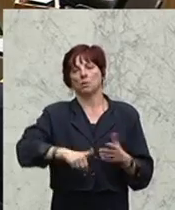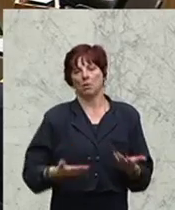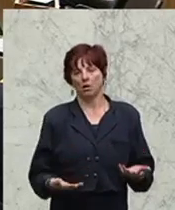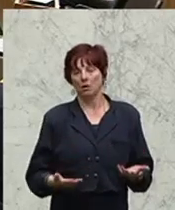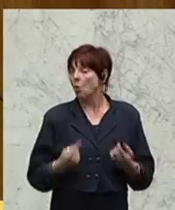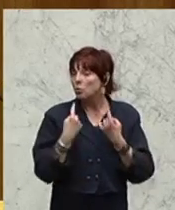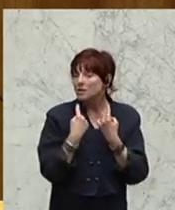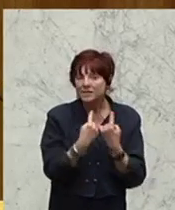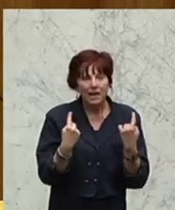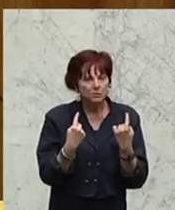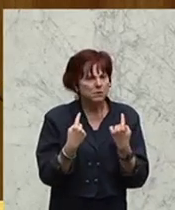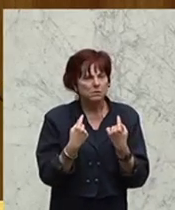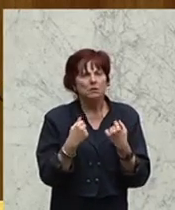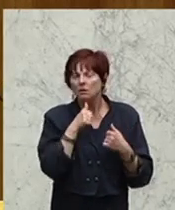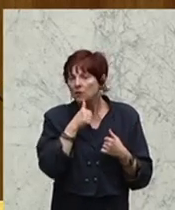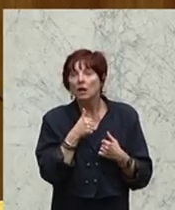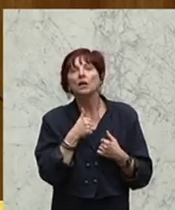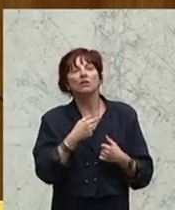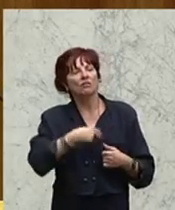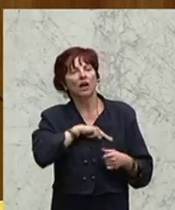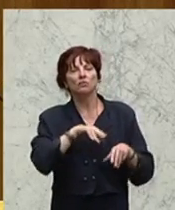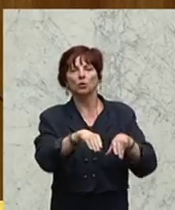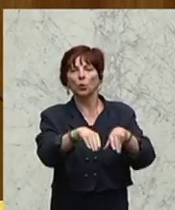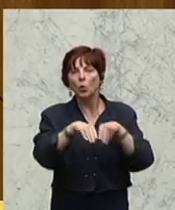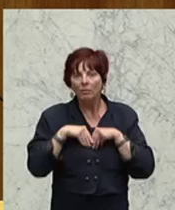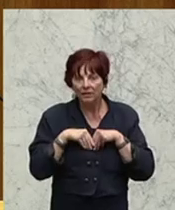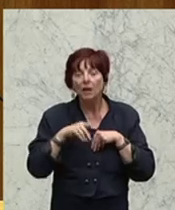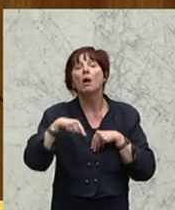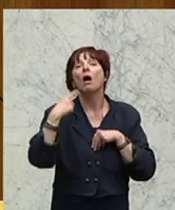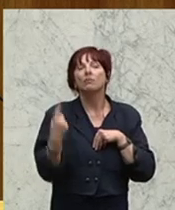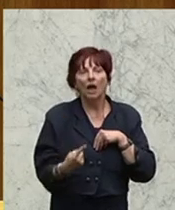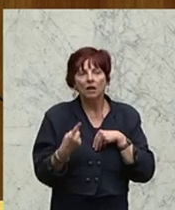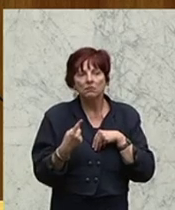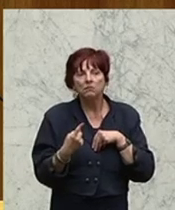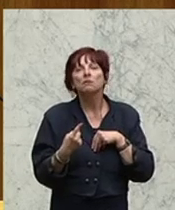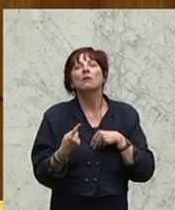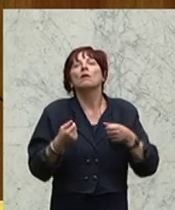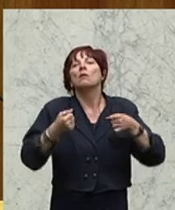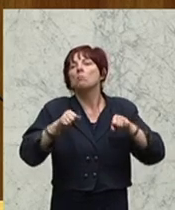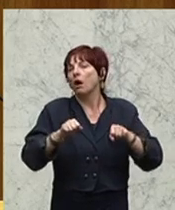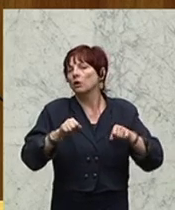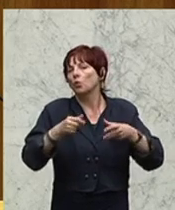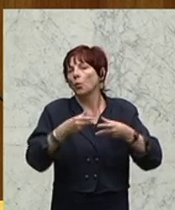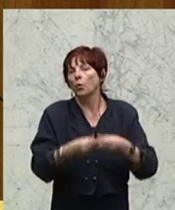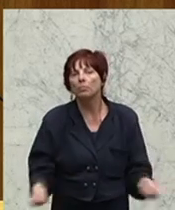Verantwortung nicht stellen, dann wird sie uns früher oder später verlustig gehen.